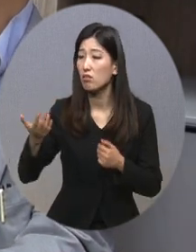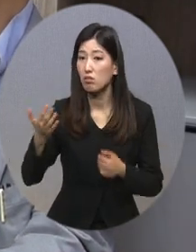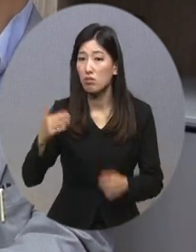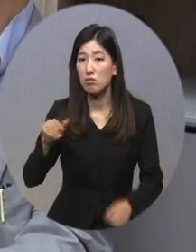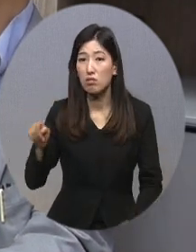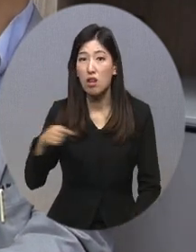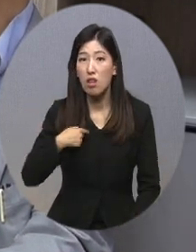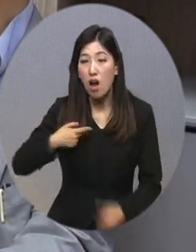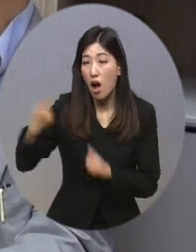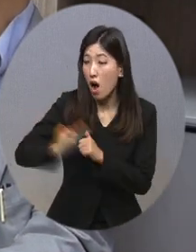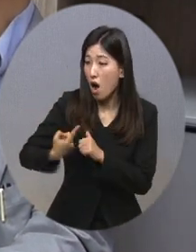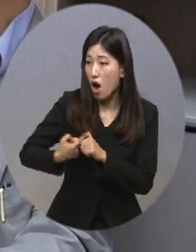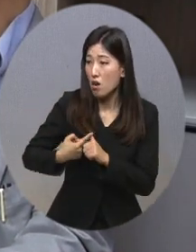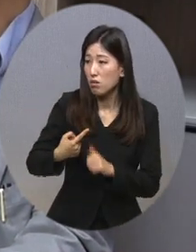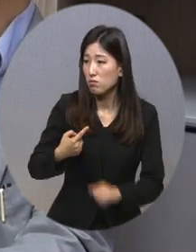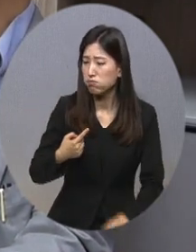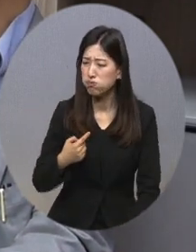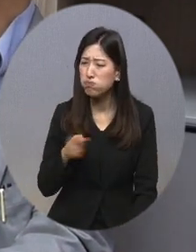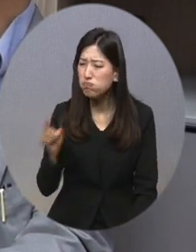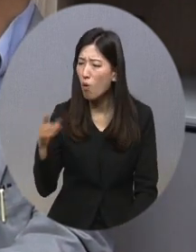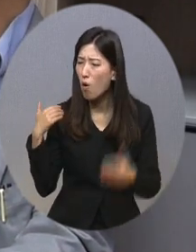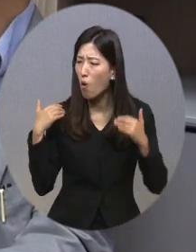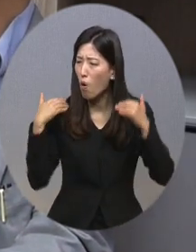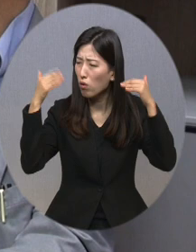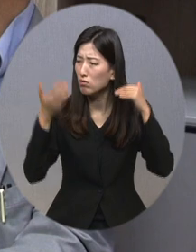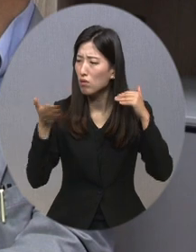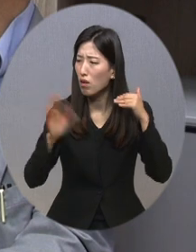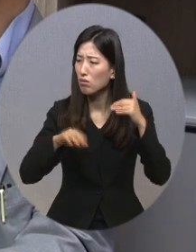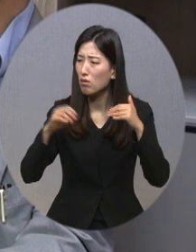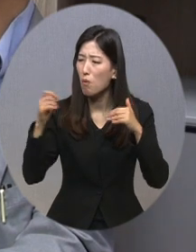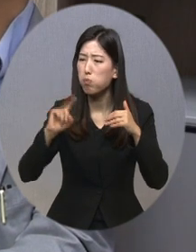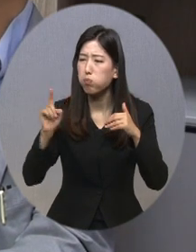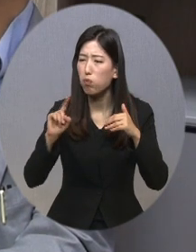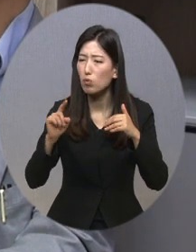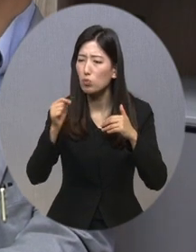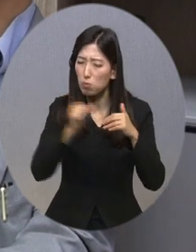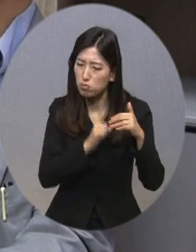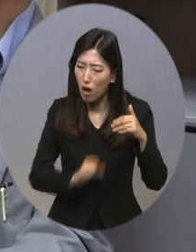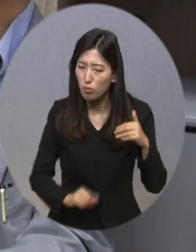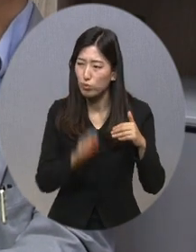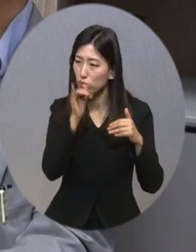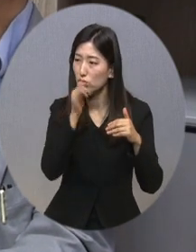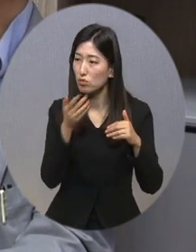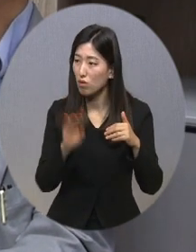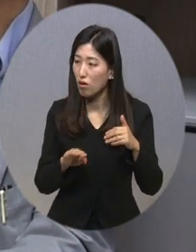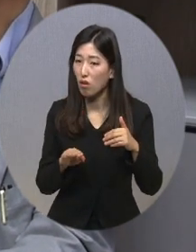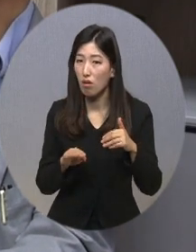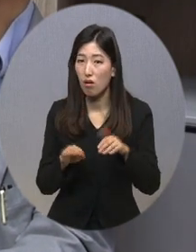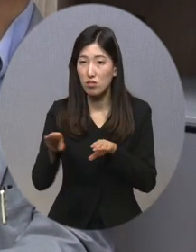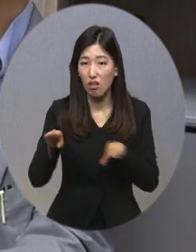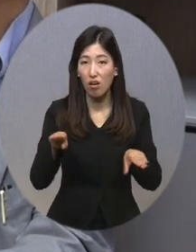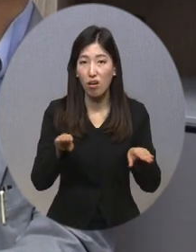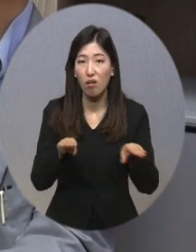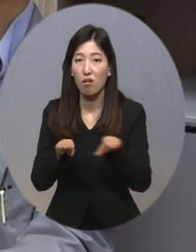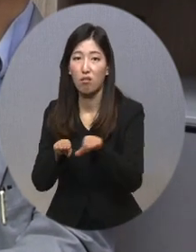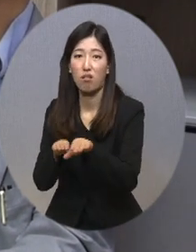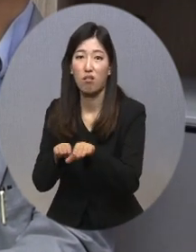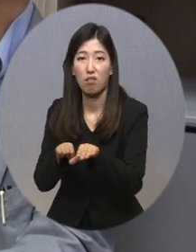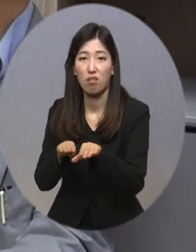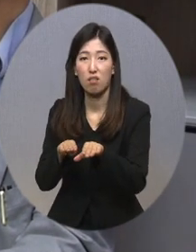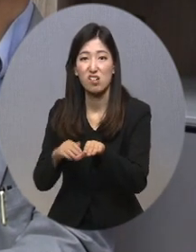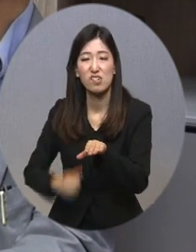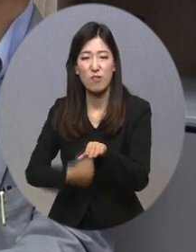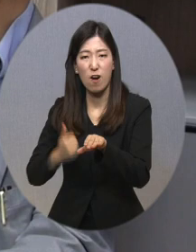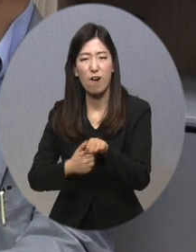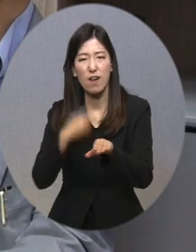상태구나. 그건 정말 사회 모두가 함께 고민하고 해결해야 될 부분이 아닌가 싶어요.